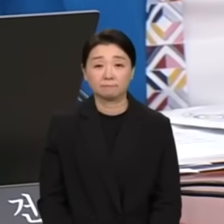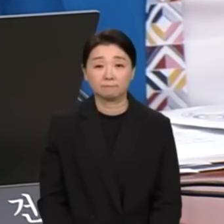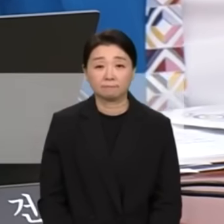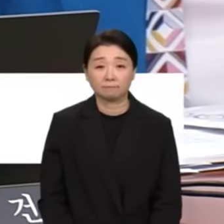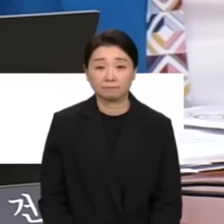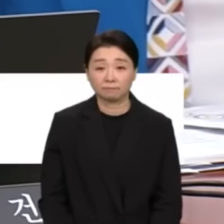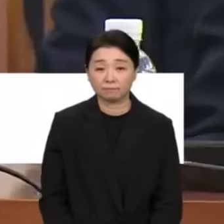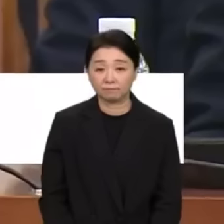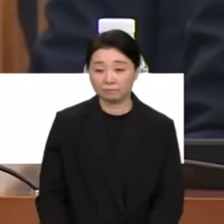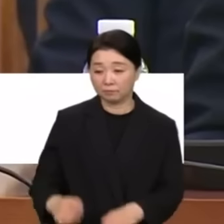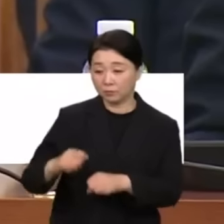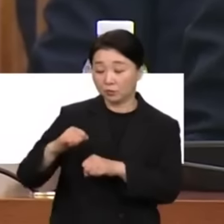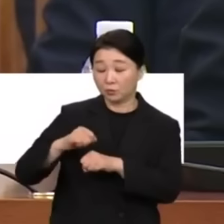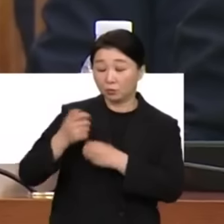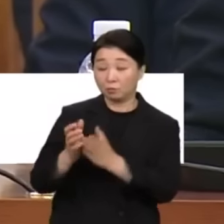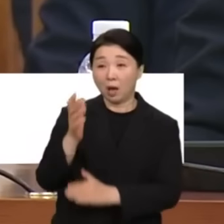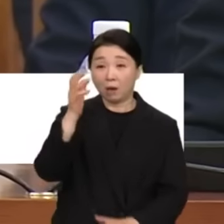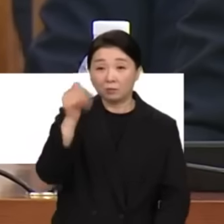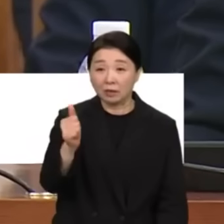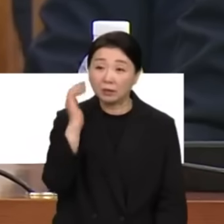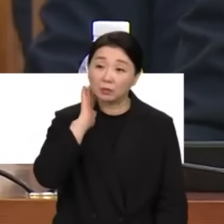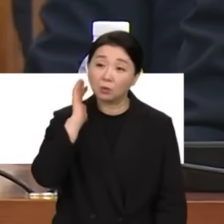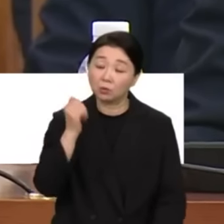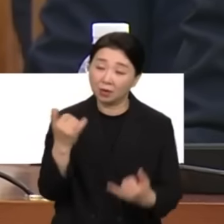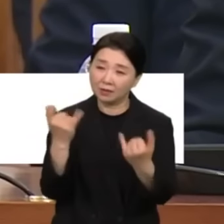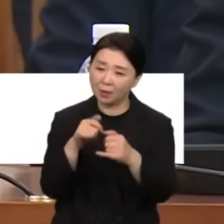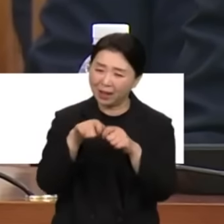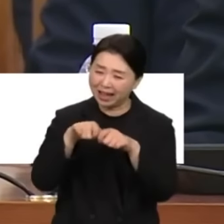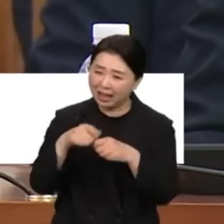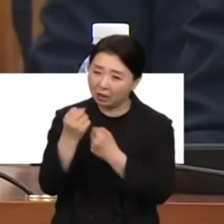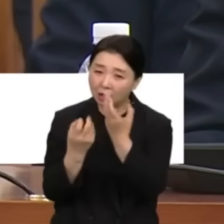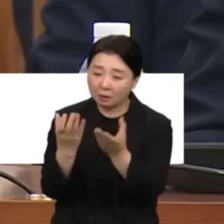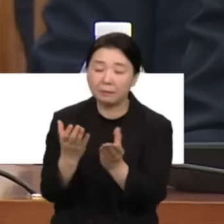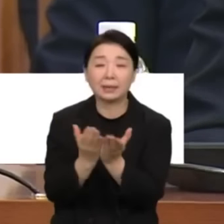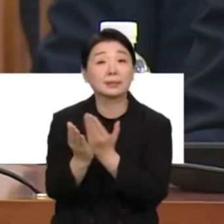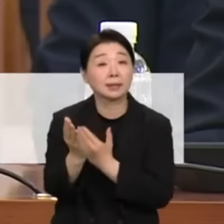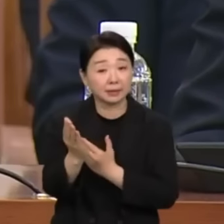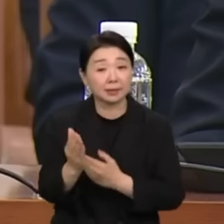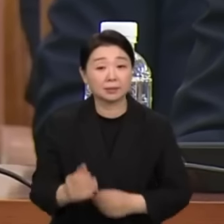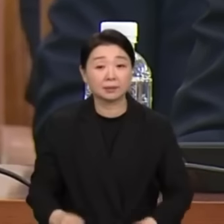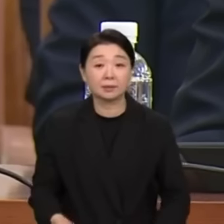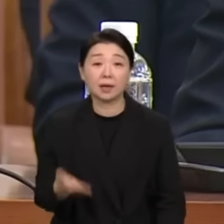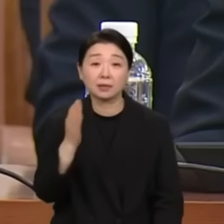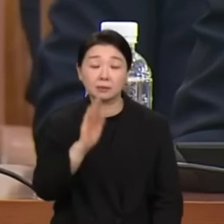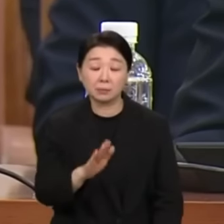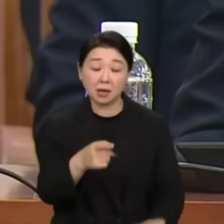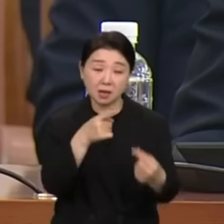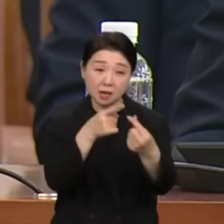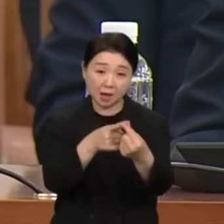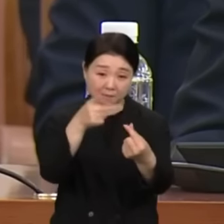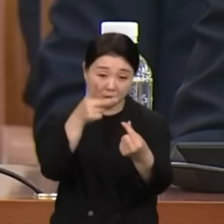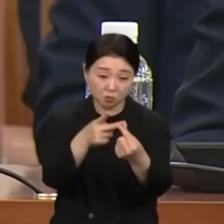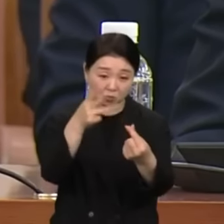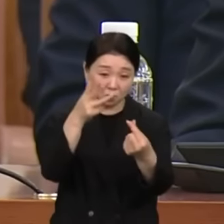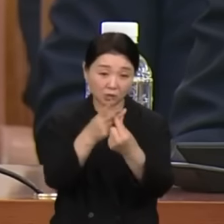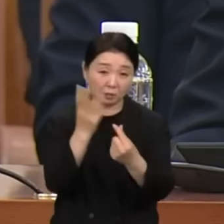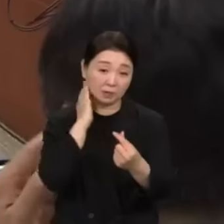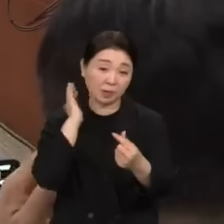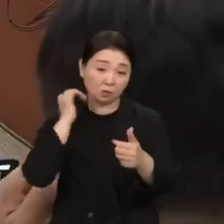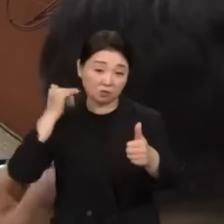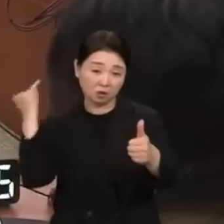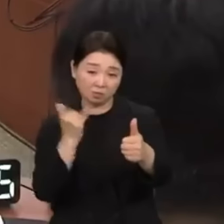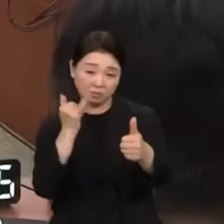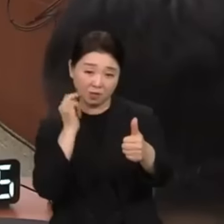국방부 장관과 대통령 간의 대화 내용을 일일이 밝히는 것은 적절하지 않다고 생각하고요. 다만 총 3번에 걸쳐 대통령과 통화한